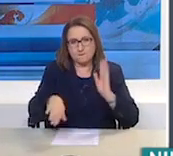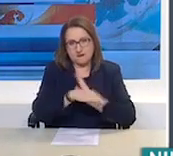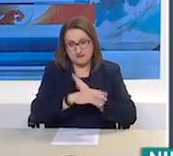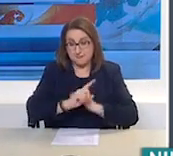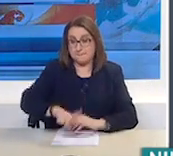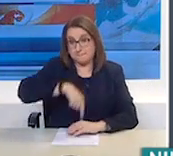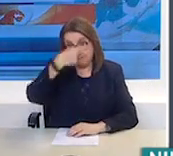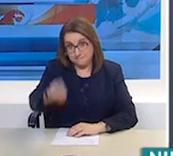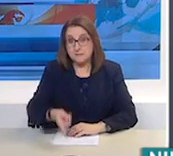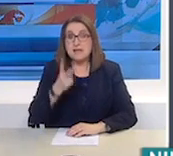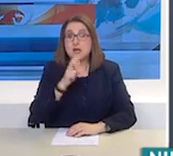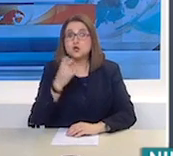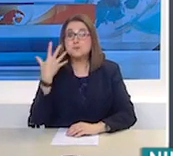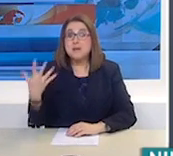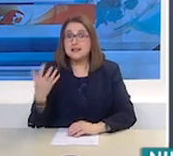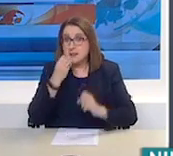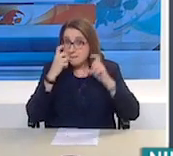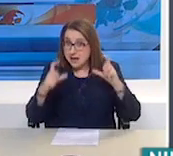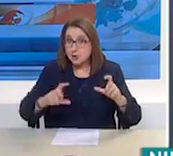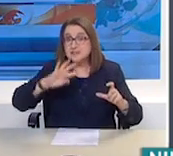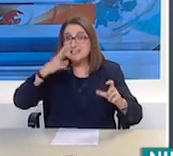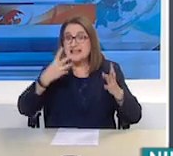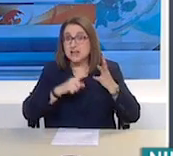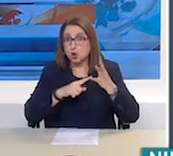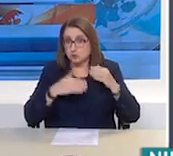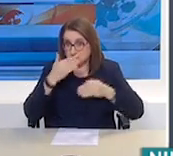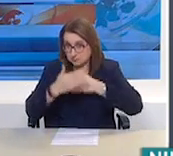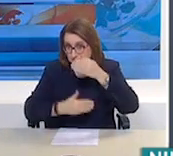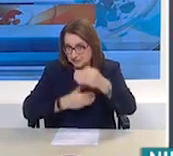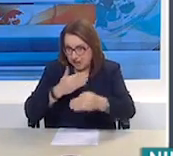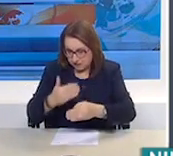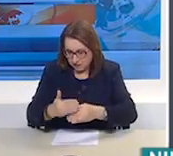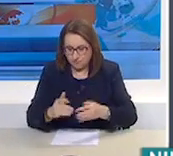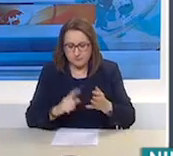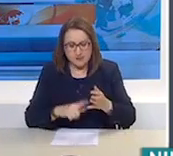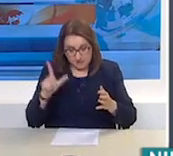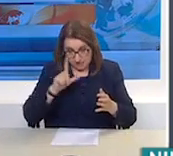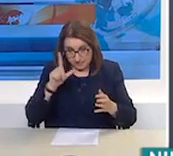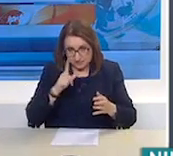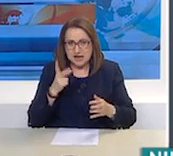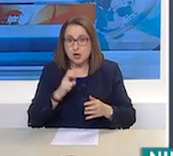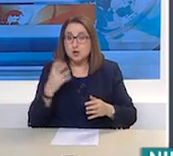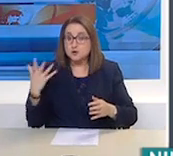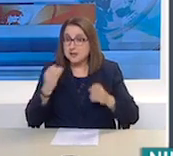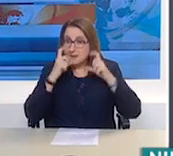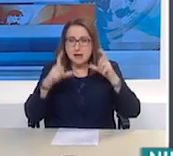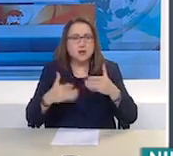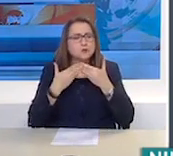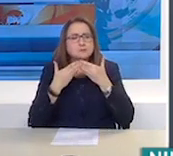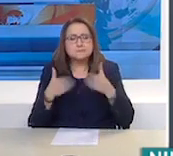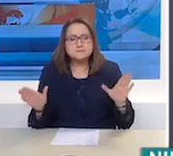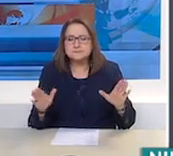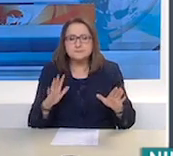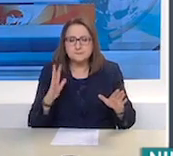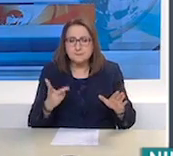τη Δευτέρα 25 Μαΐου, καθώς και τους κανόνες λειτουργίας τους. Συγκεκριμένα, τη Δευτέρα 25 Μαΐου επανακοινούν